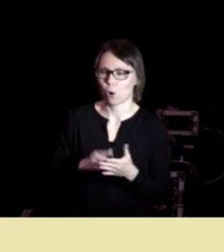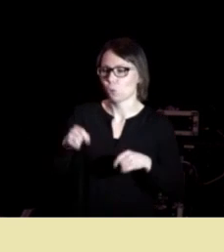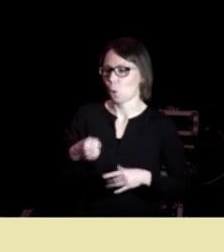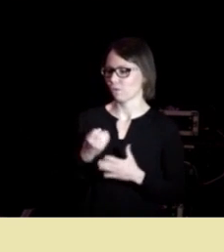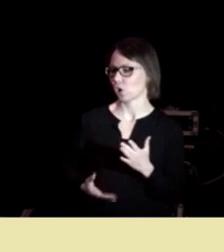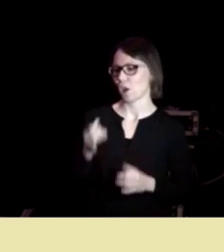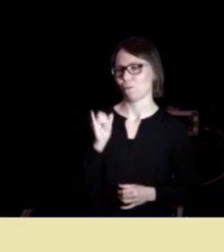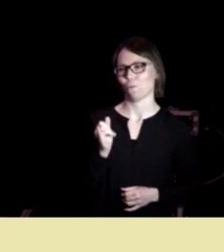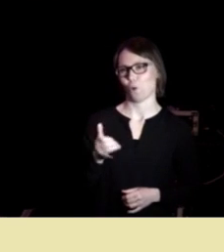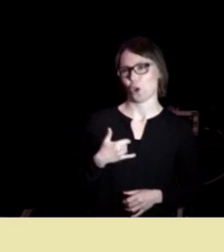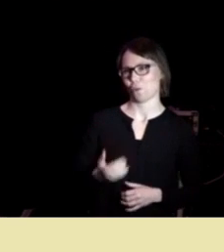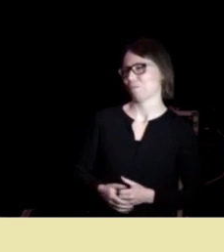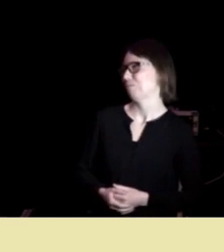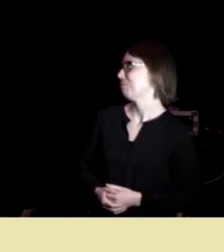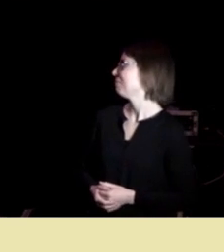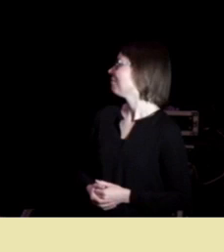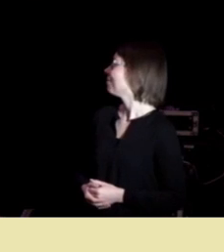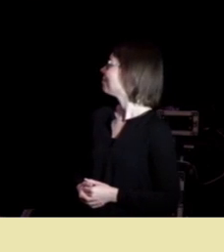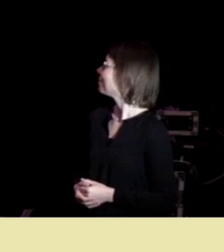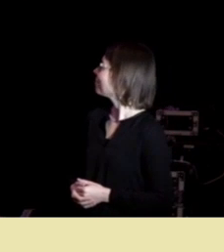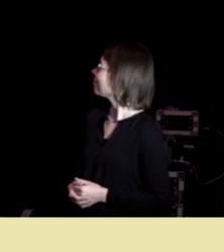her skal jeg forklare hvorfor.